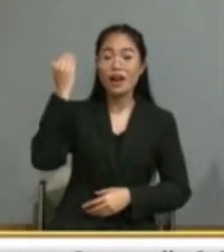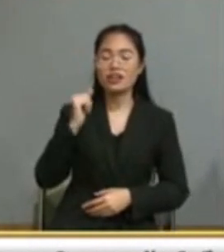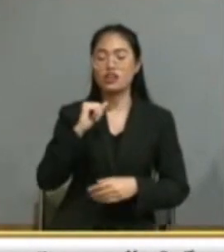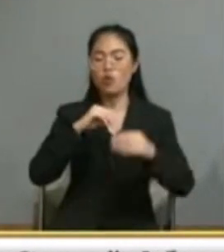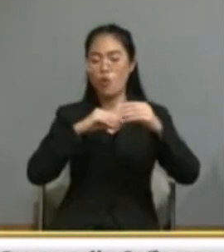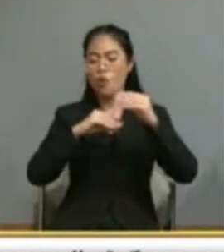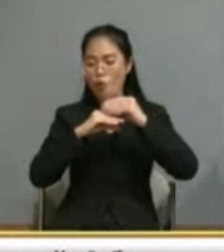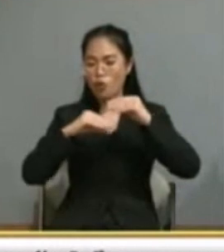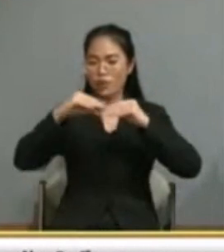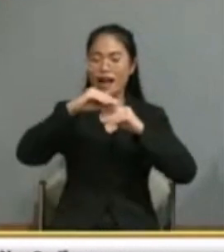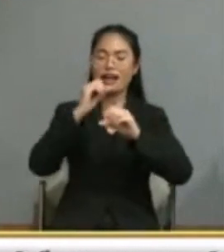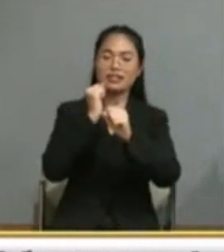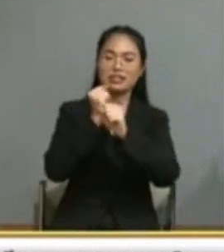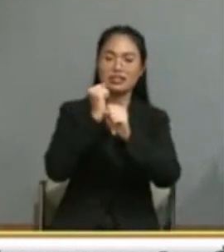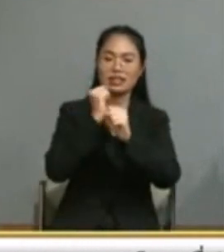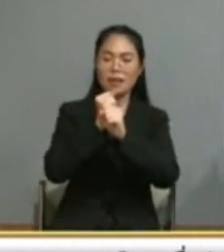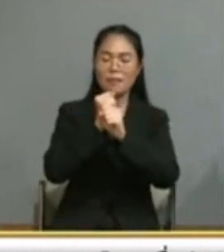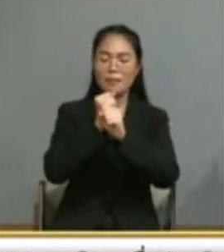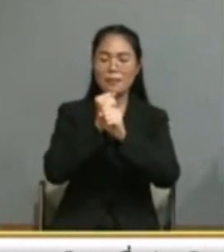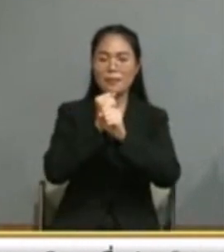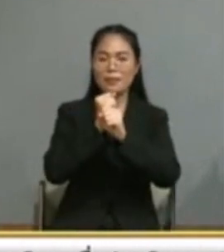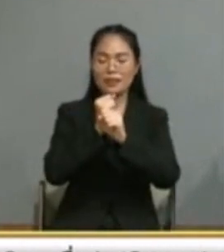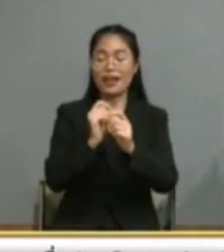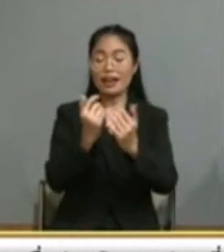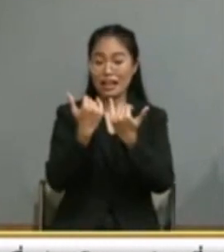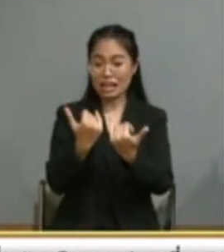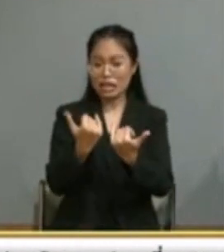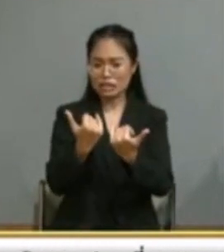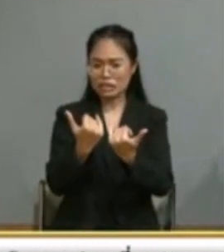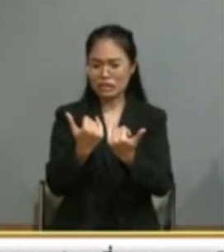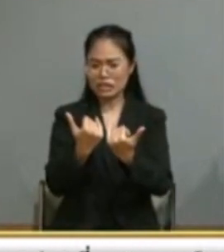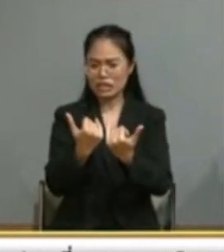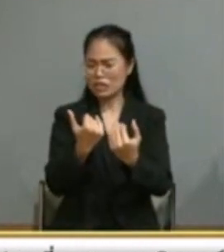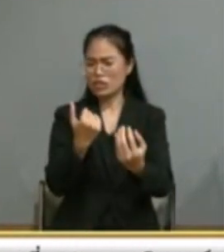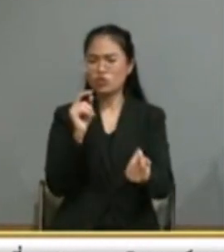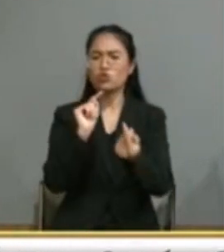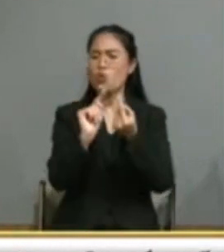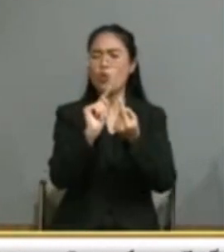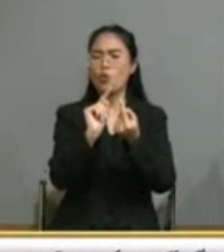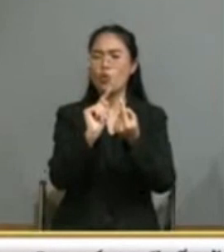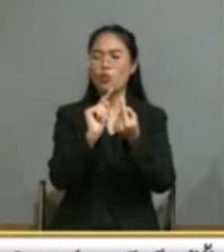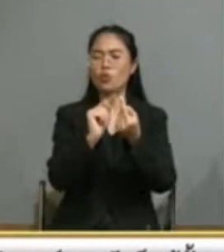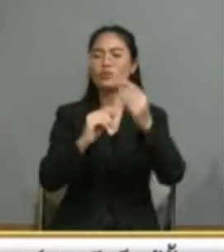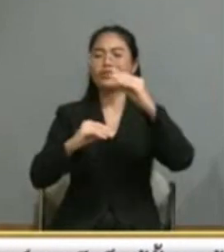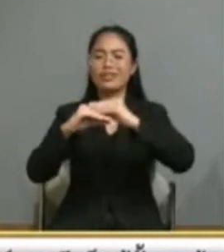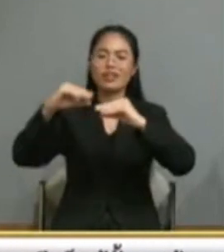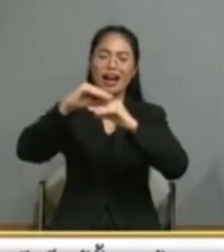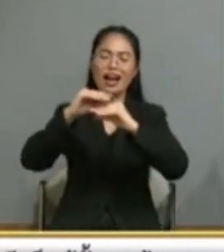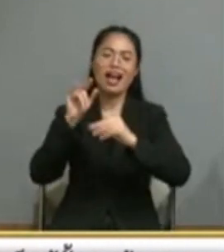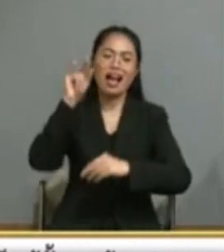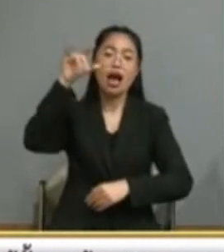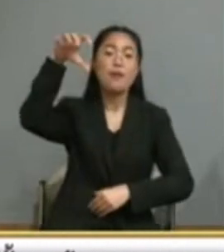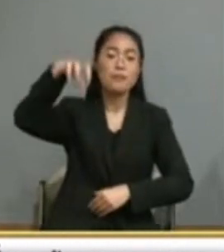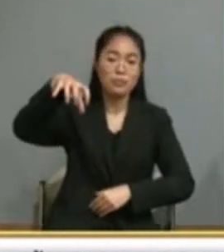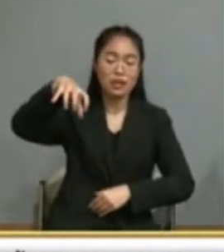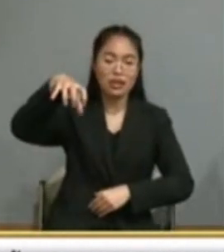เรื่องของโครงสรางพืนฐานโยภาพรวมแต่ใครั้งนี้นะคะ ท่านสมาชิได้โกัสไปในเรื่องของการก่อสร้างสนามบิ